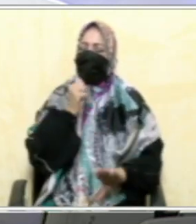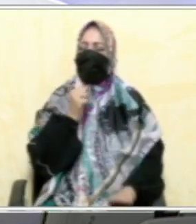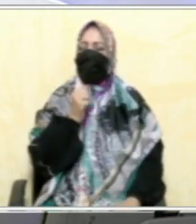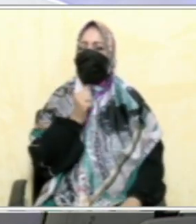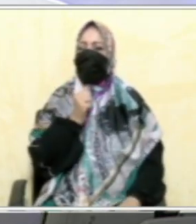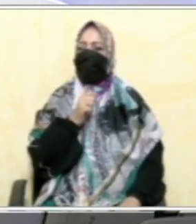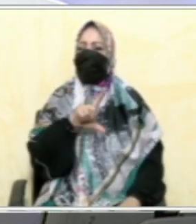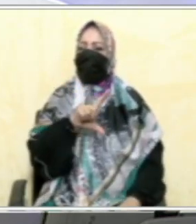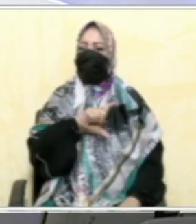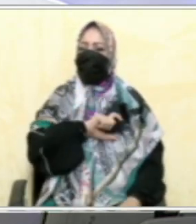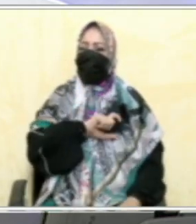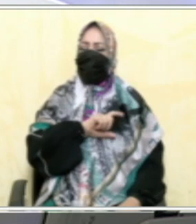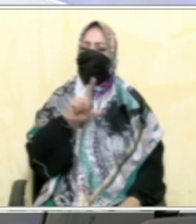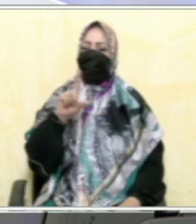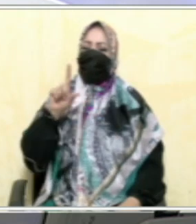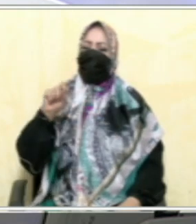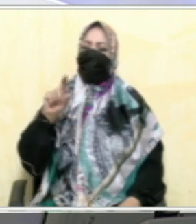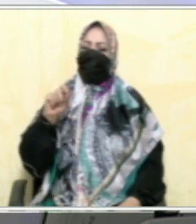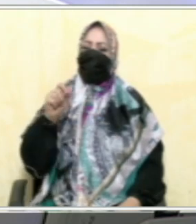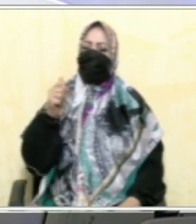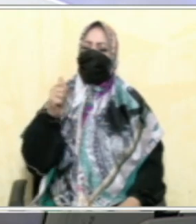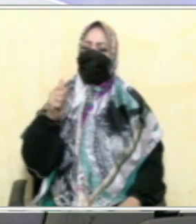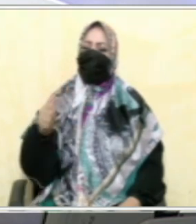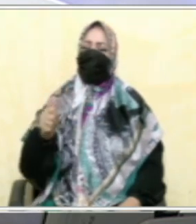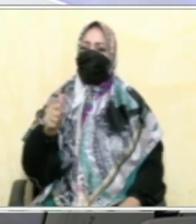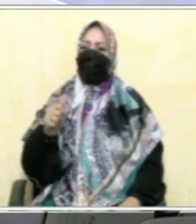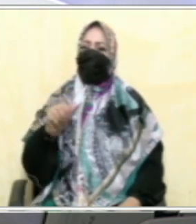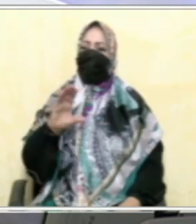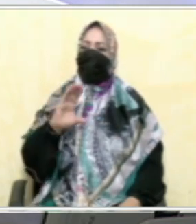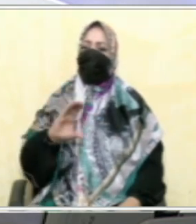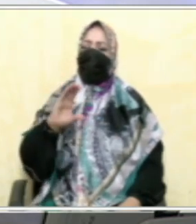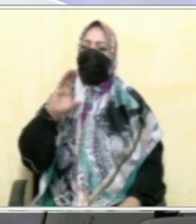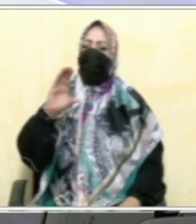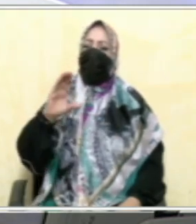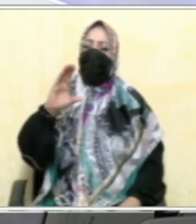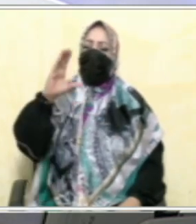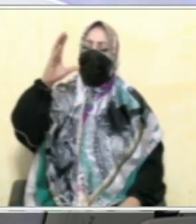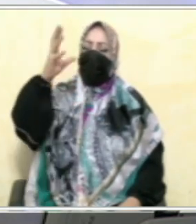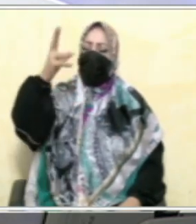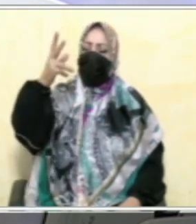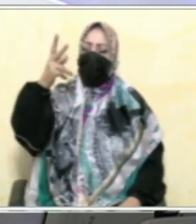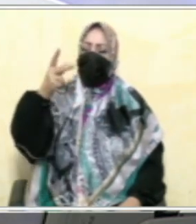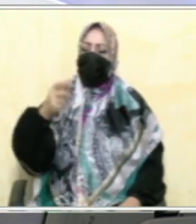إجابة جيدة ويخرج الحمد لله، تؤخذ ورقة هذا الطالب